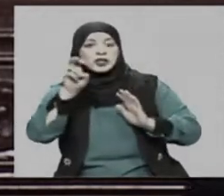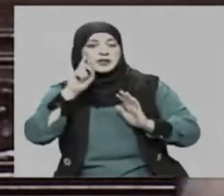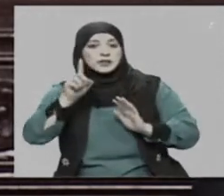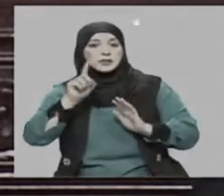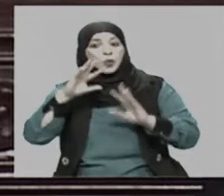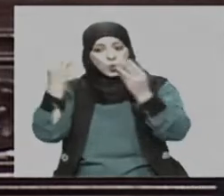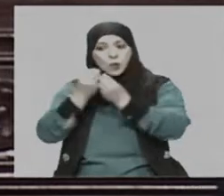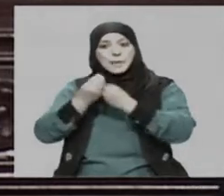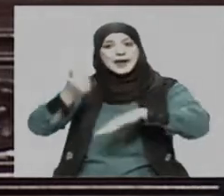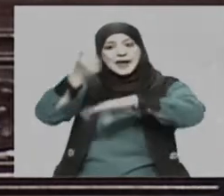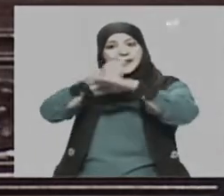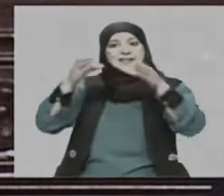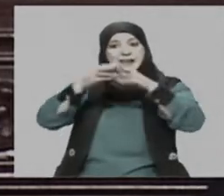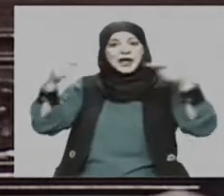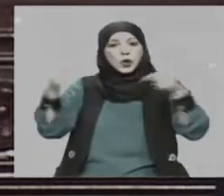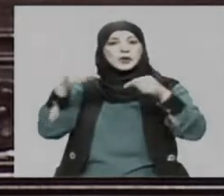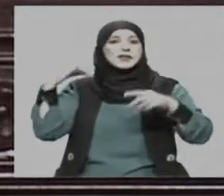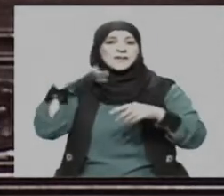ومعنا